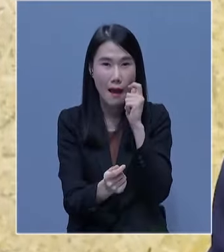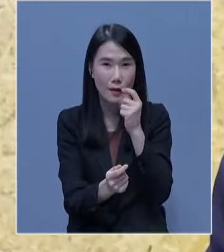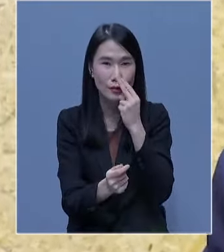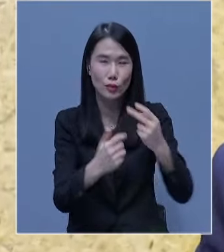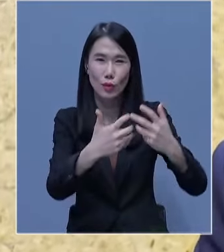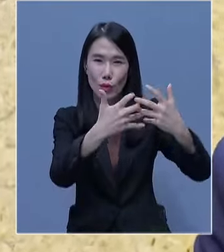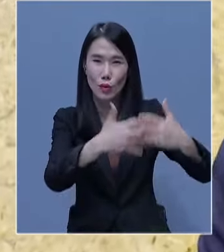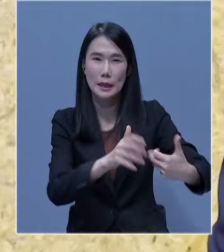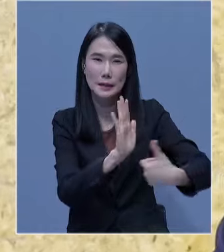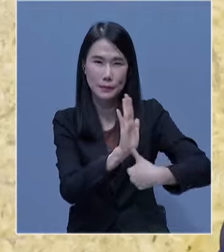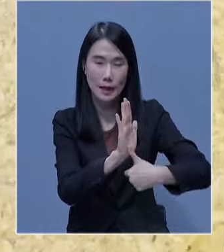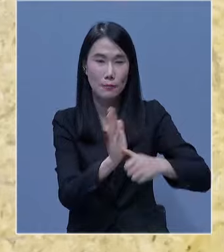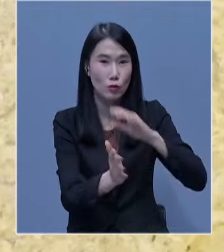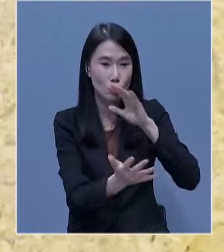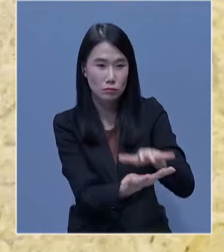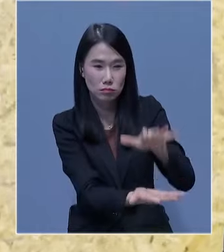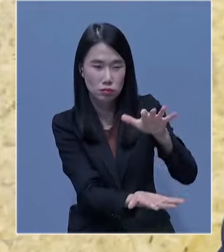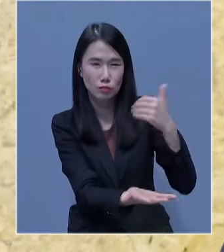าว